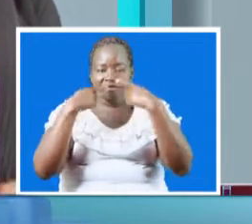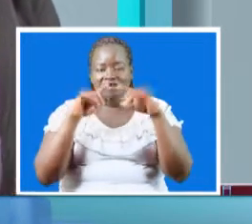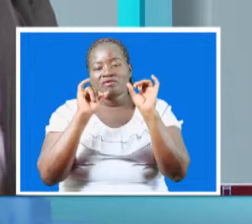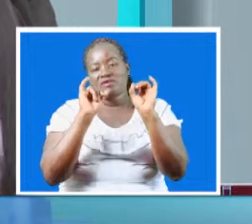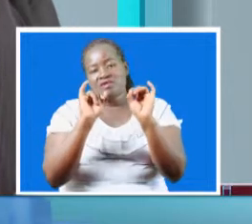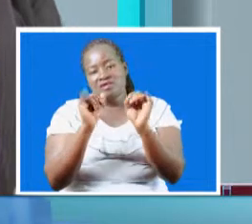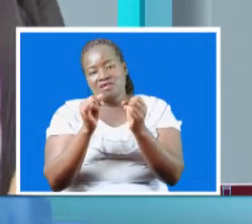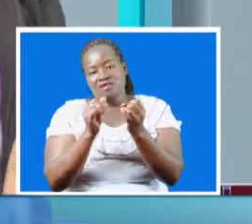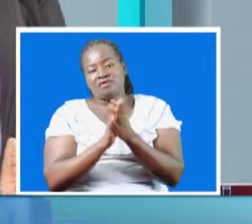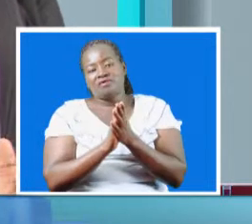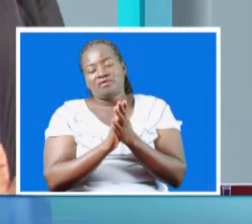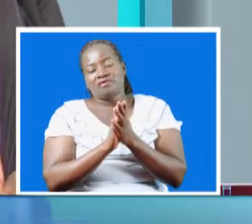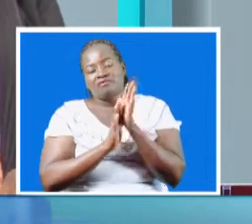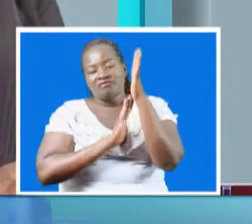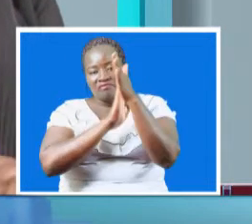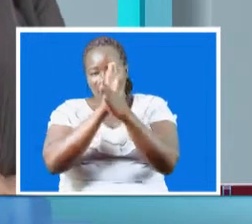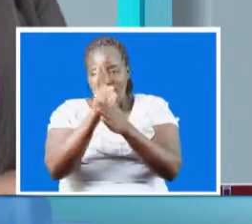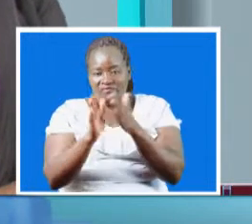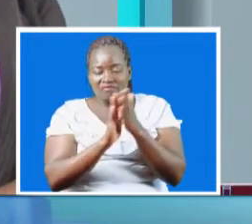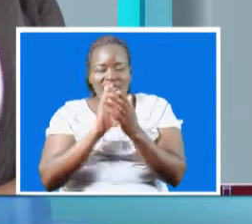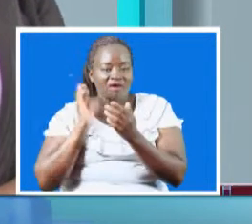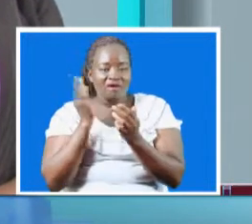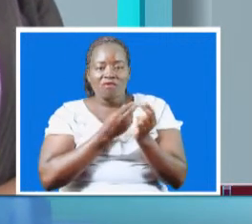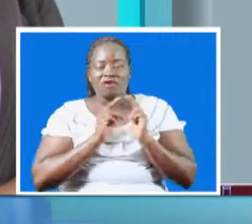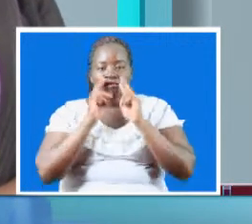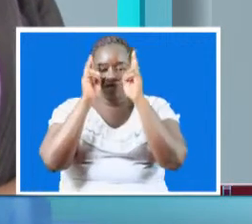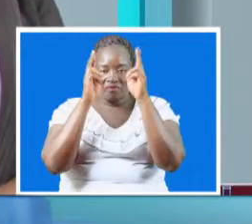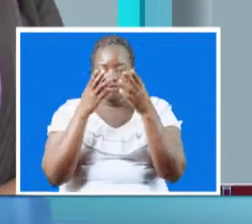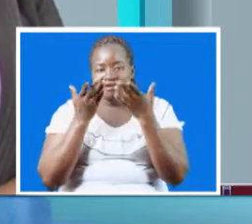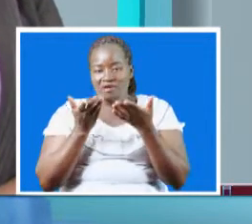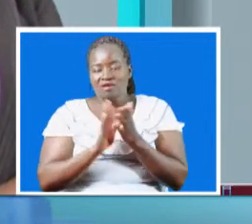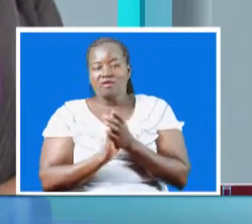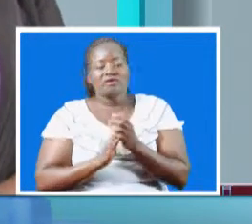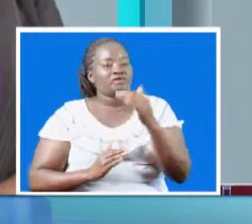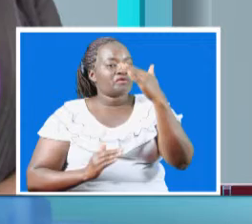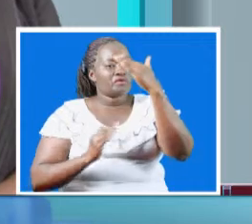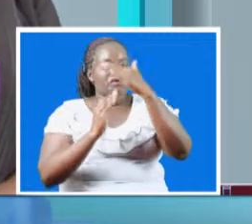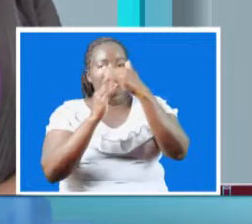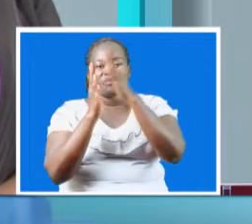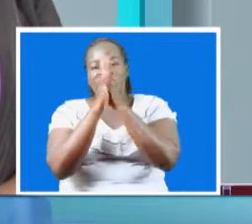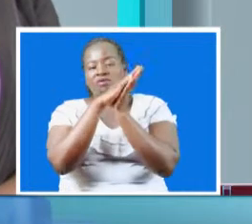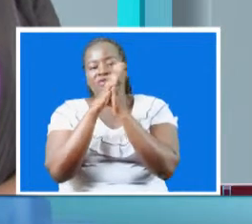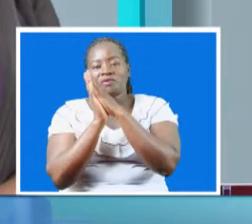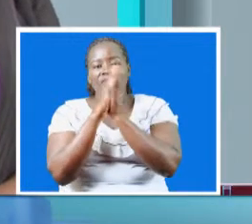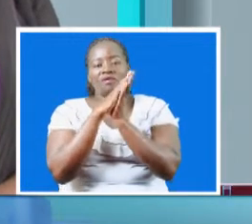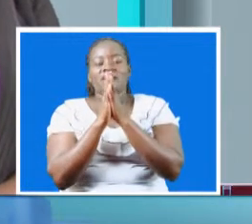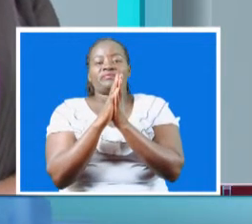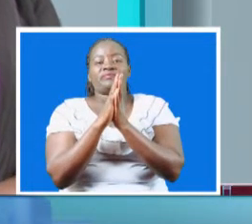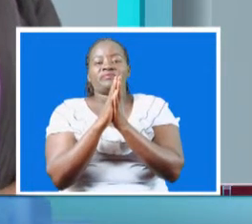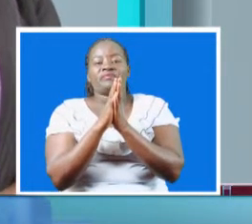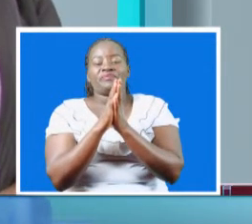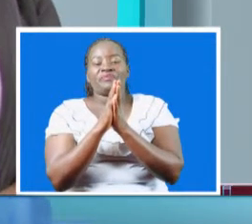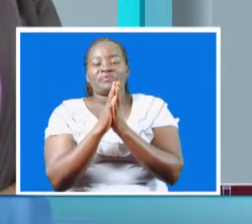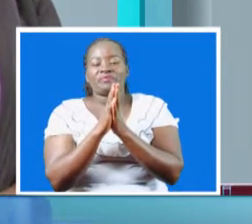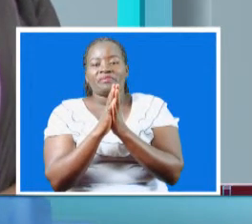nigetha tugutambrukirie Mohoro toria matinda makimatho ni andiki aito a Mohoro no beredaya reke tukumenyithie matemo